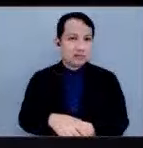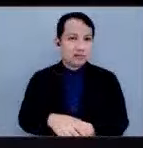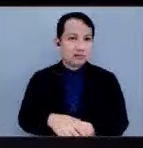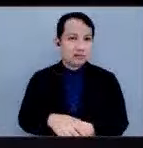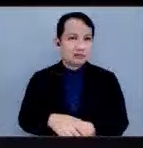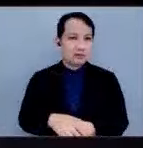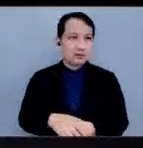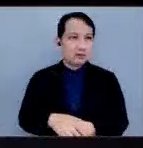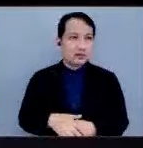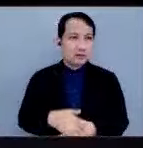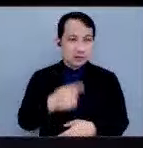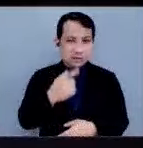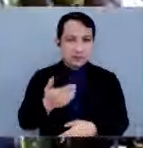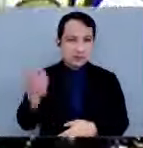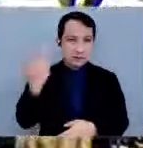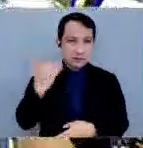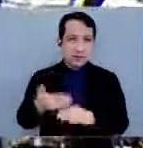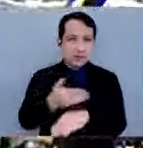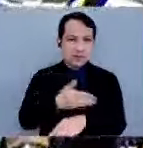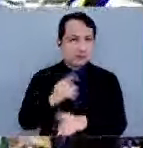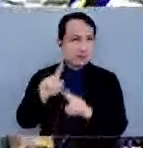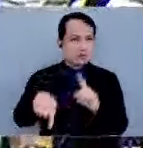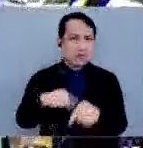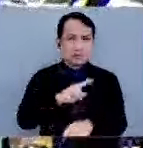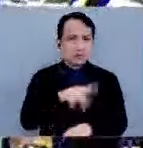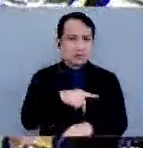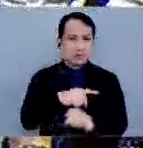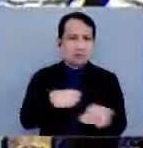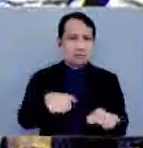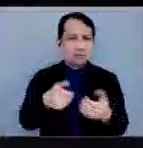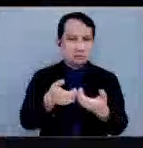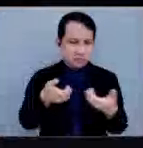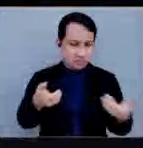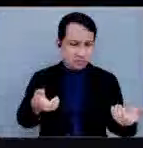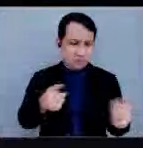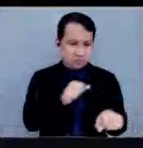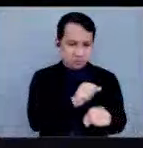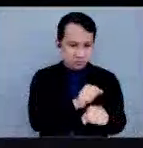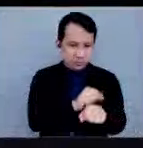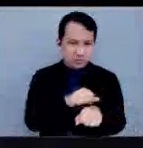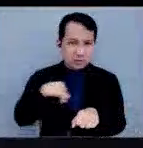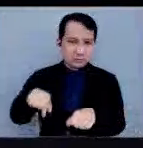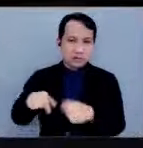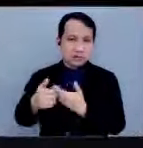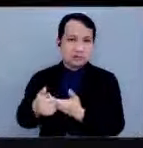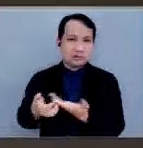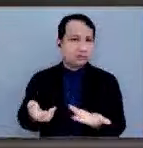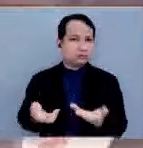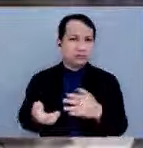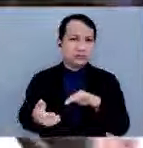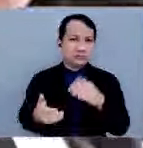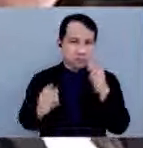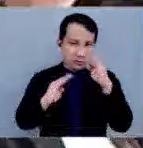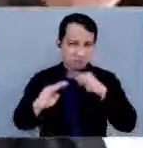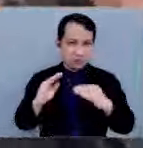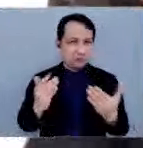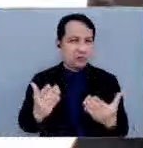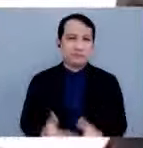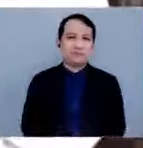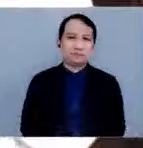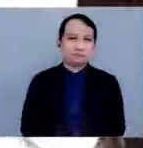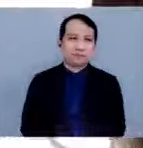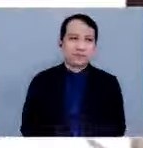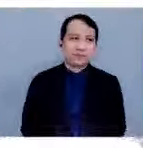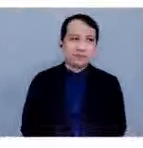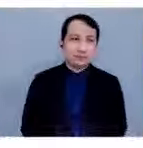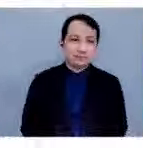like I've told you many times before, hindi ako na may personal. Nahihiwalay ko yung trabaho. So, I don't see a problem there. Nagbabalita